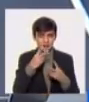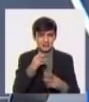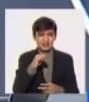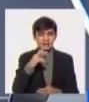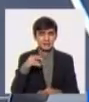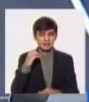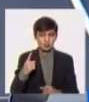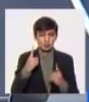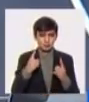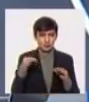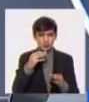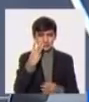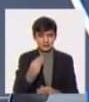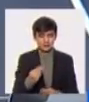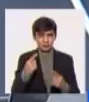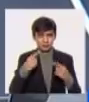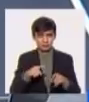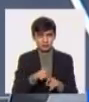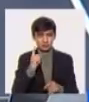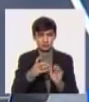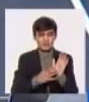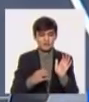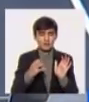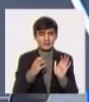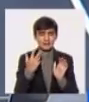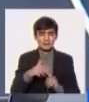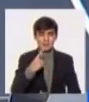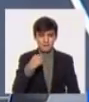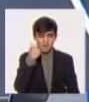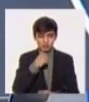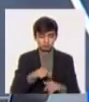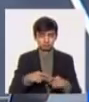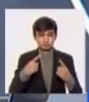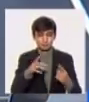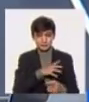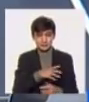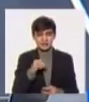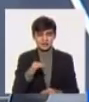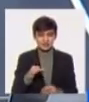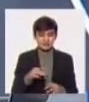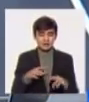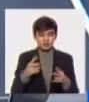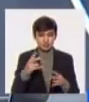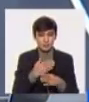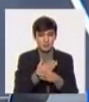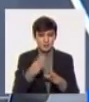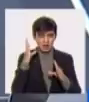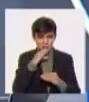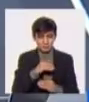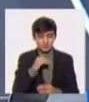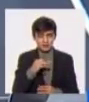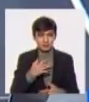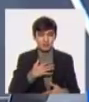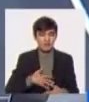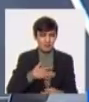крупнейший трехдневный отскок с 1931 года. Есть вероятность, что принимаемые меры действительно помогут. Во время